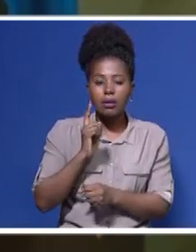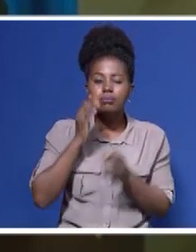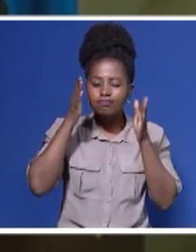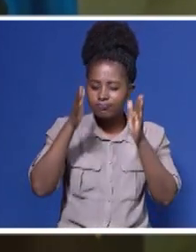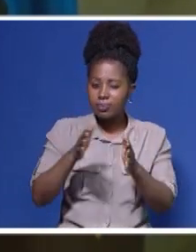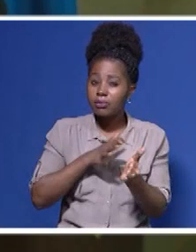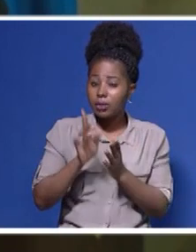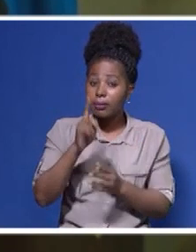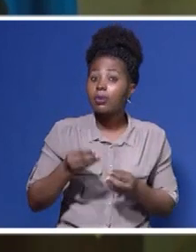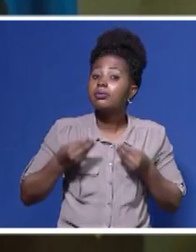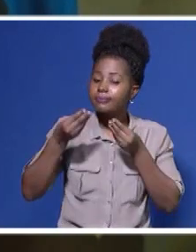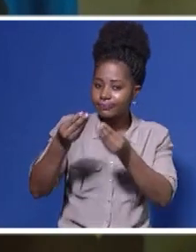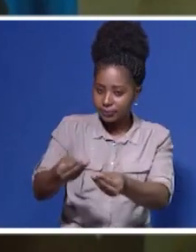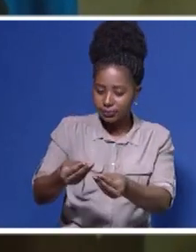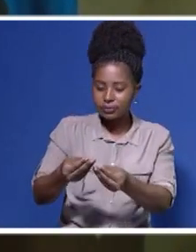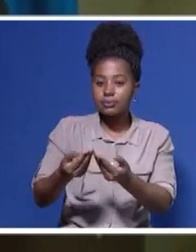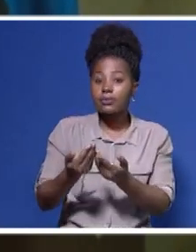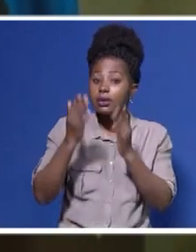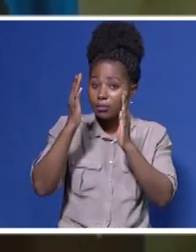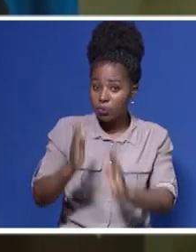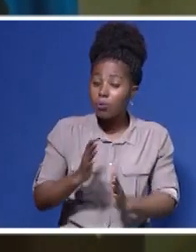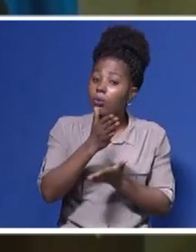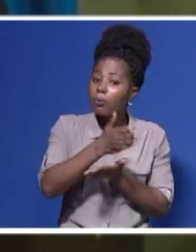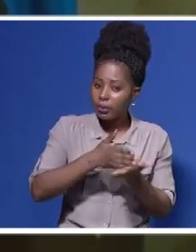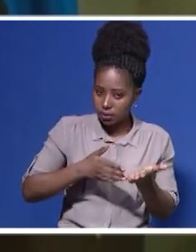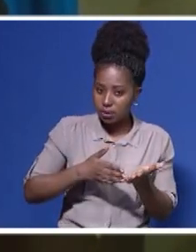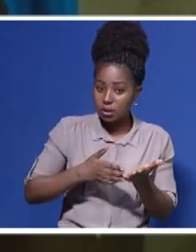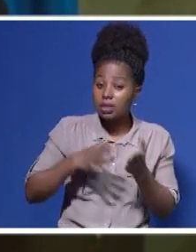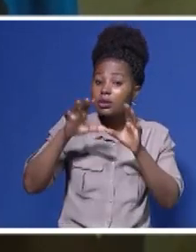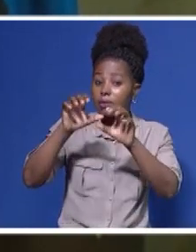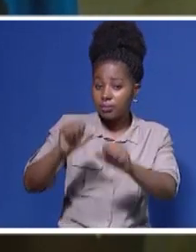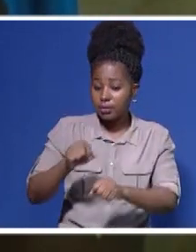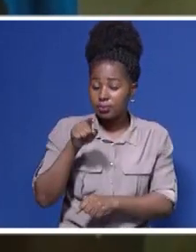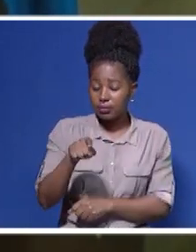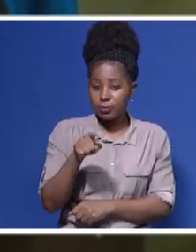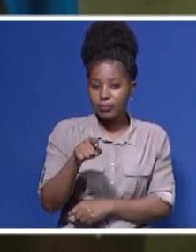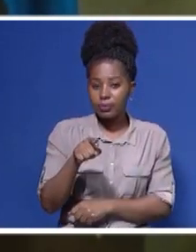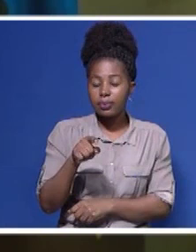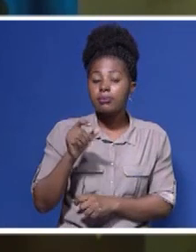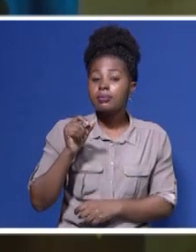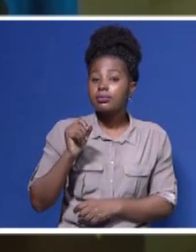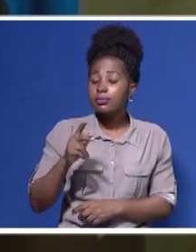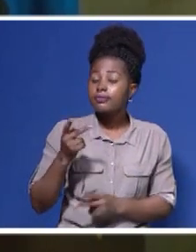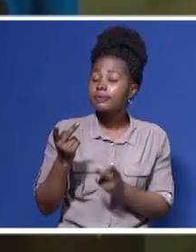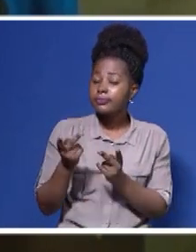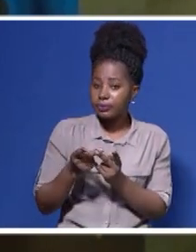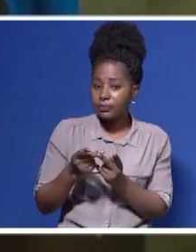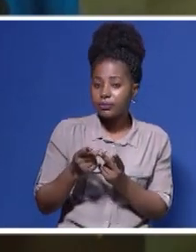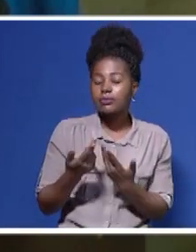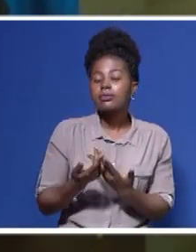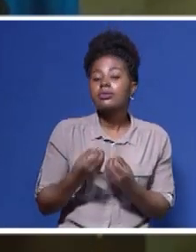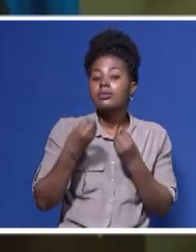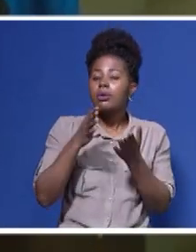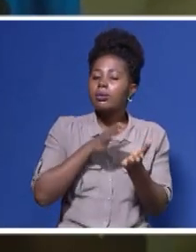Hawakuzingatia maelekezo waliopewa na mkuu wa operesheni ya ukamataji wezi hawa. Lakini pia walikuwa